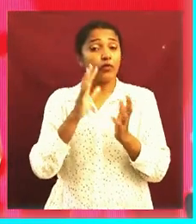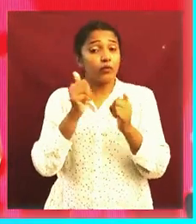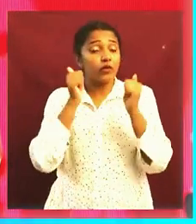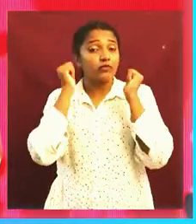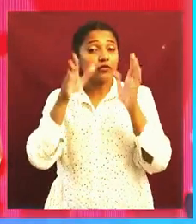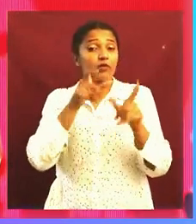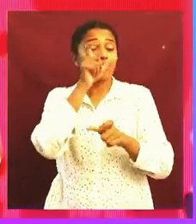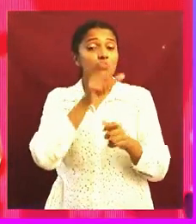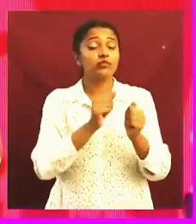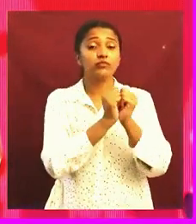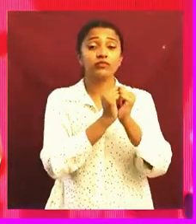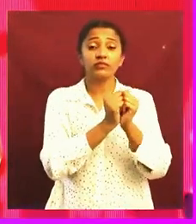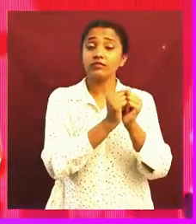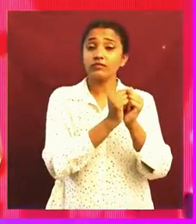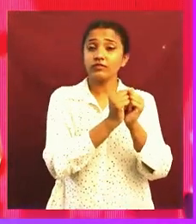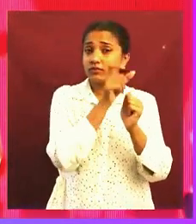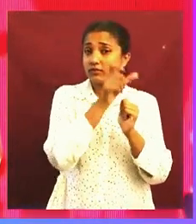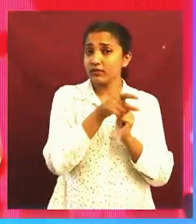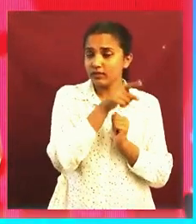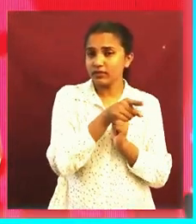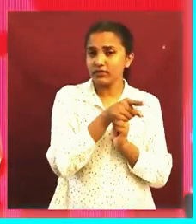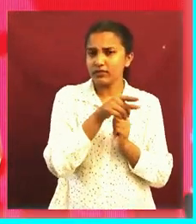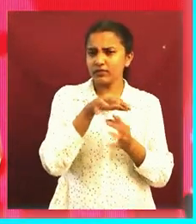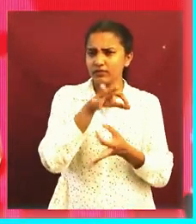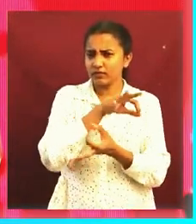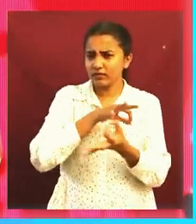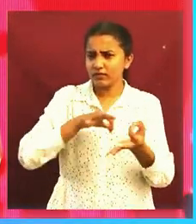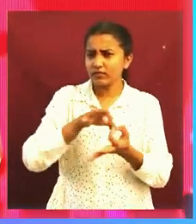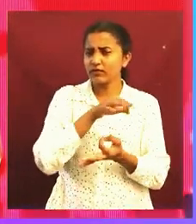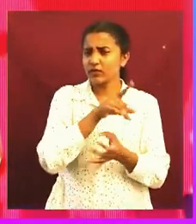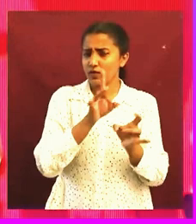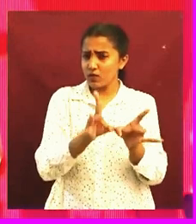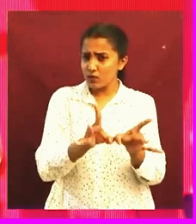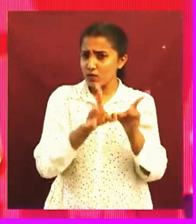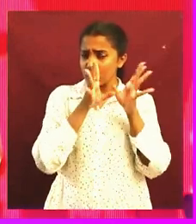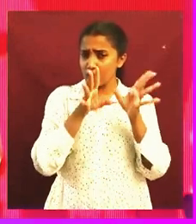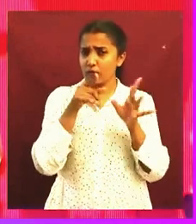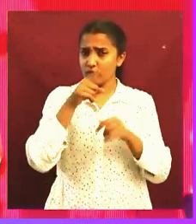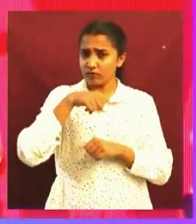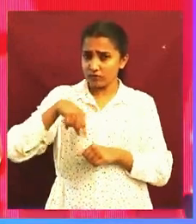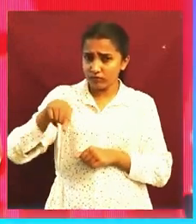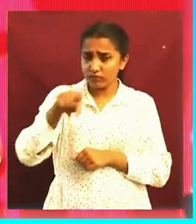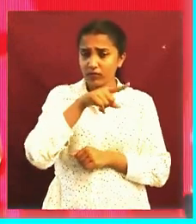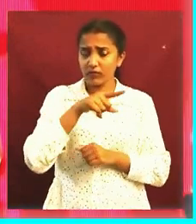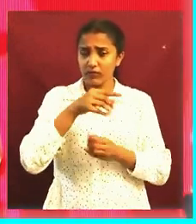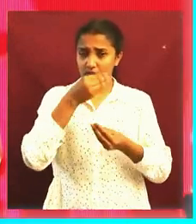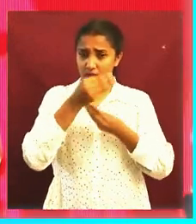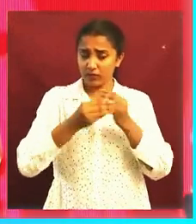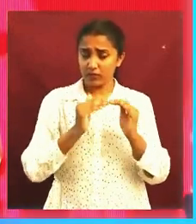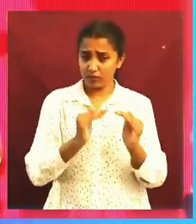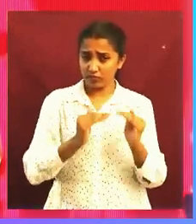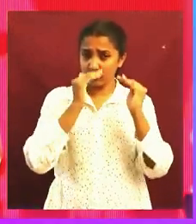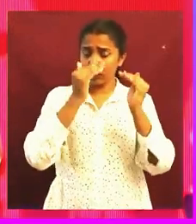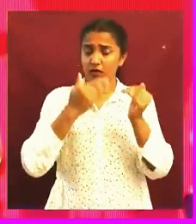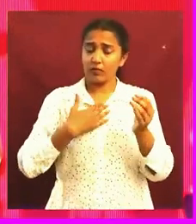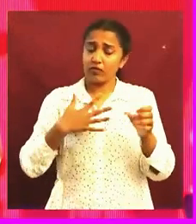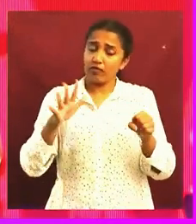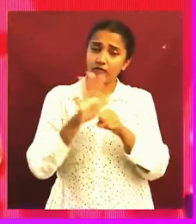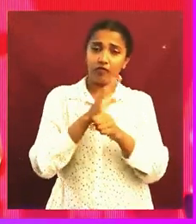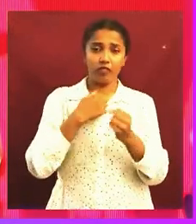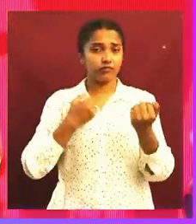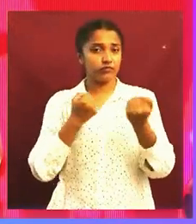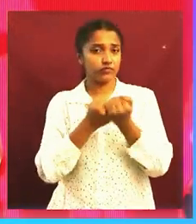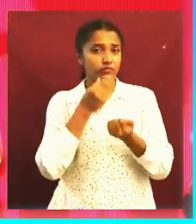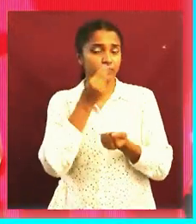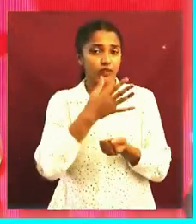ව්‍යවසායකයන්ට ප්‍රජාතන්ත්‍රික ලෙස ඒ හැම එකටම අවස්ථාව දෙනවා මැදිහත් වෙන්න ඔබගේ ව්‍යාපාරේ ගොඩනගන්න උපරිම සහාය දෙන